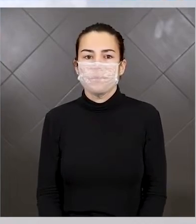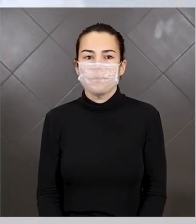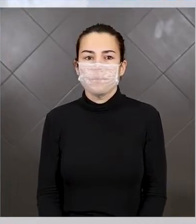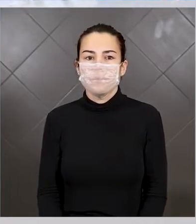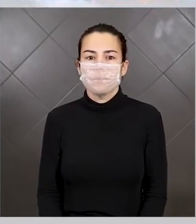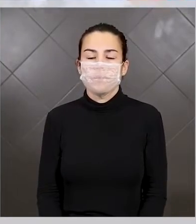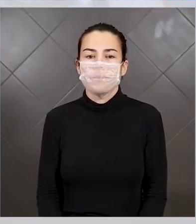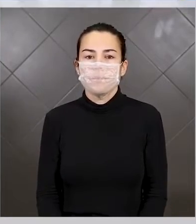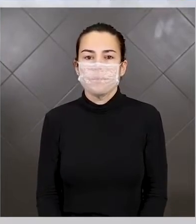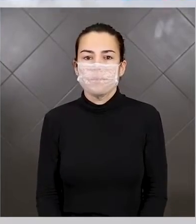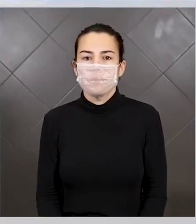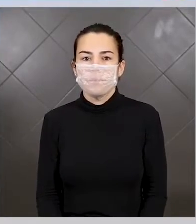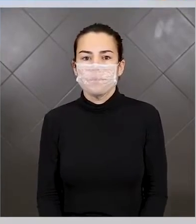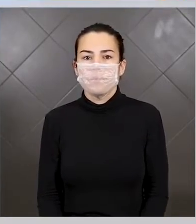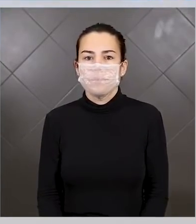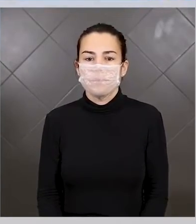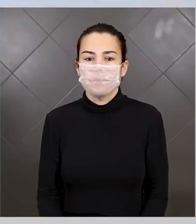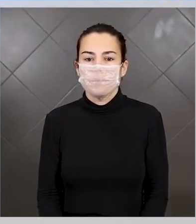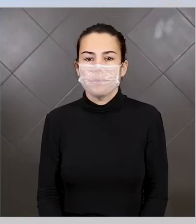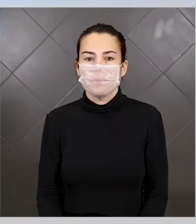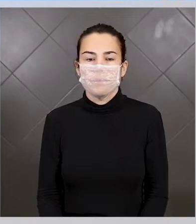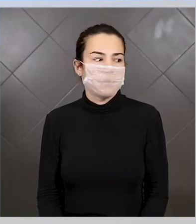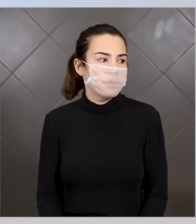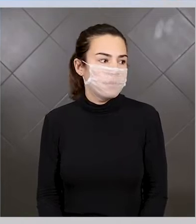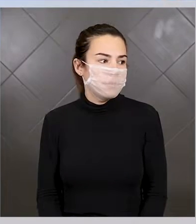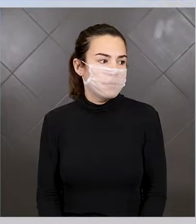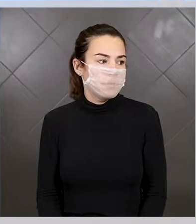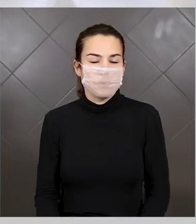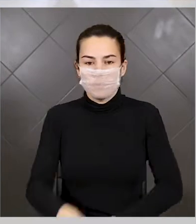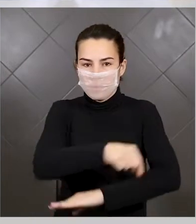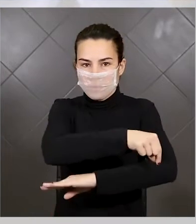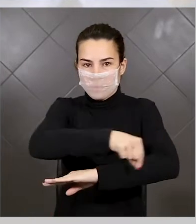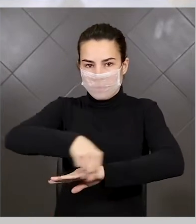I després, amb l'ajuda d'una regla, allisarem